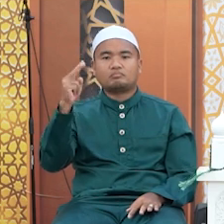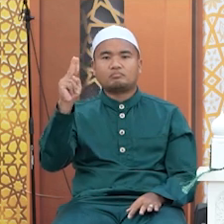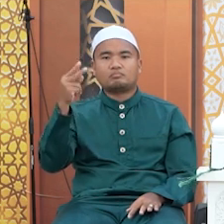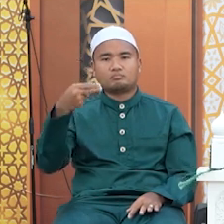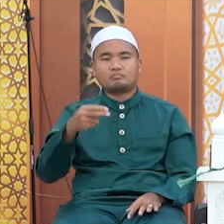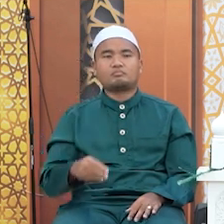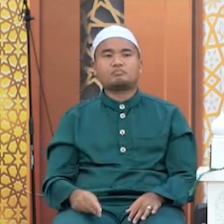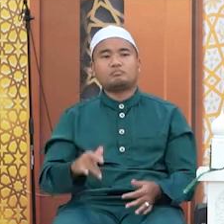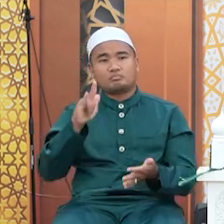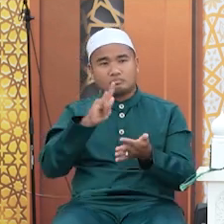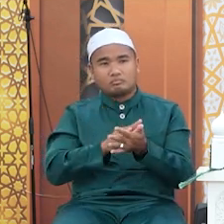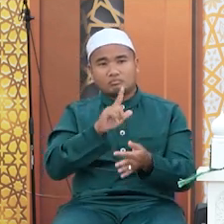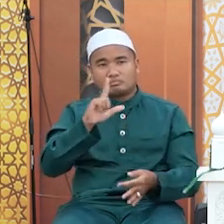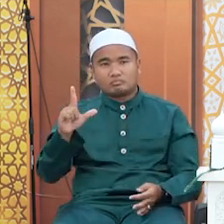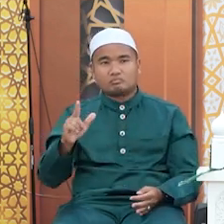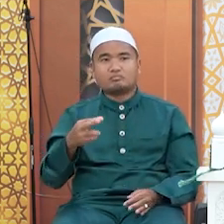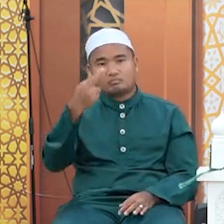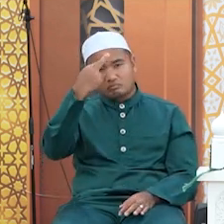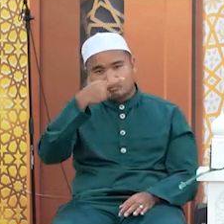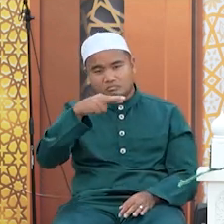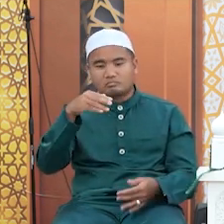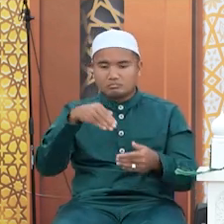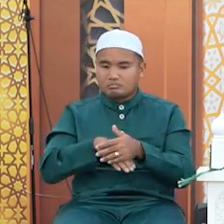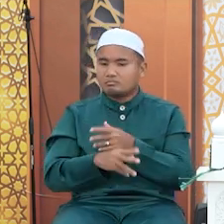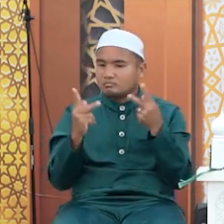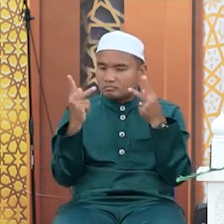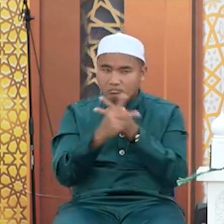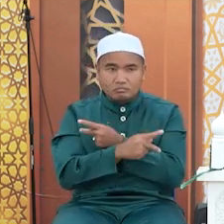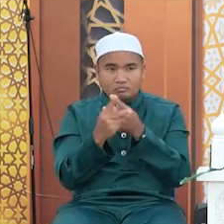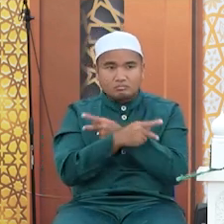Rahmat. Dalam perang pun ada rahmat.